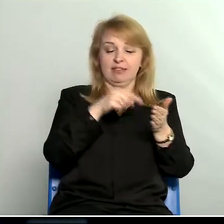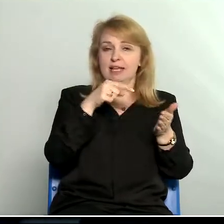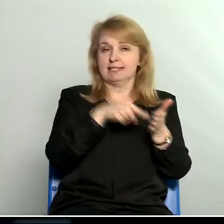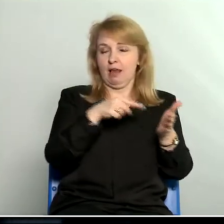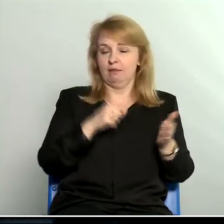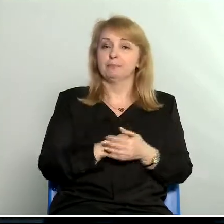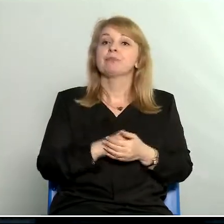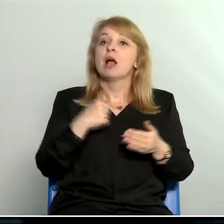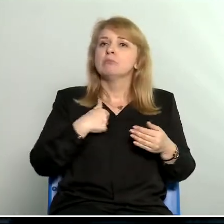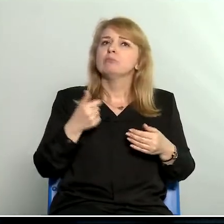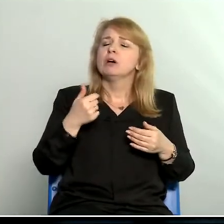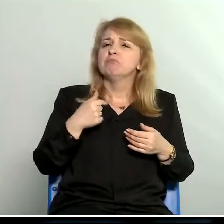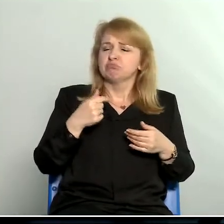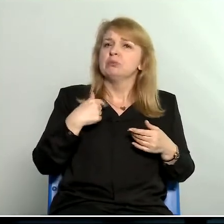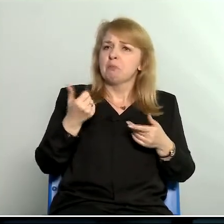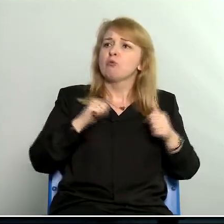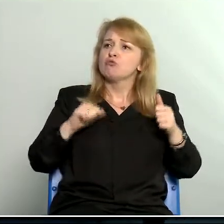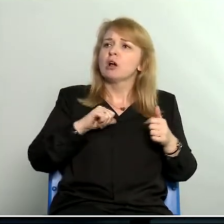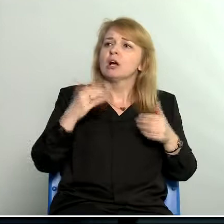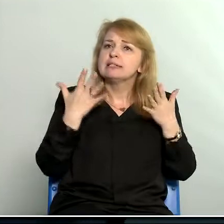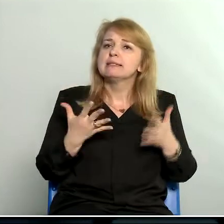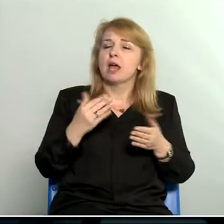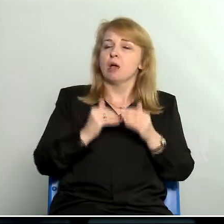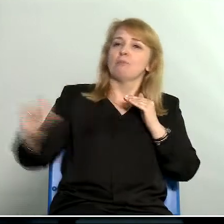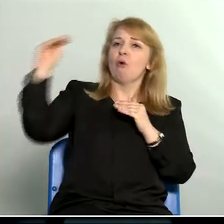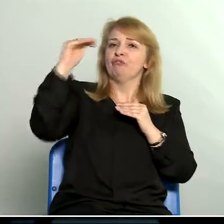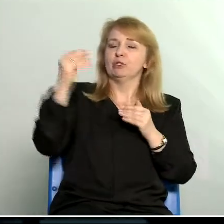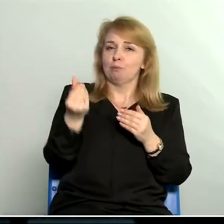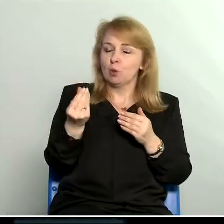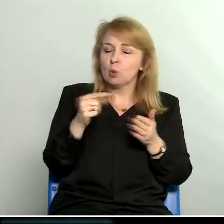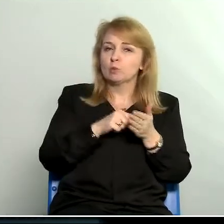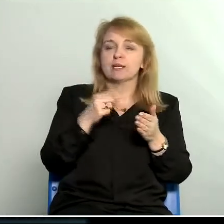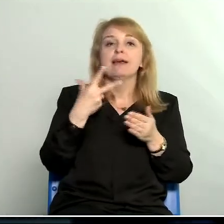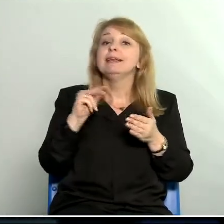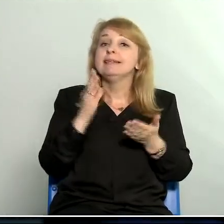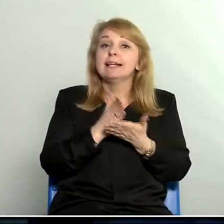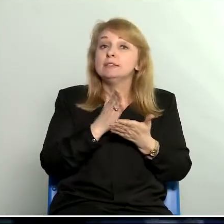od nas, że zwiększymy środki na to, co niekoniecznie jest naszym